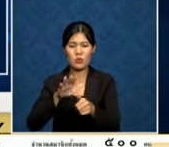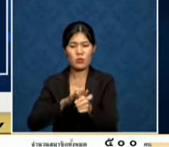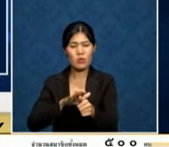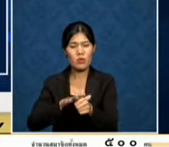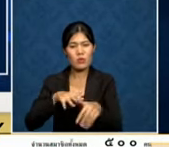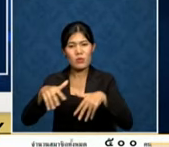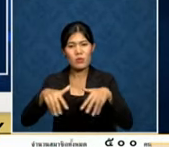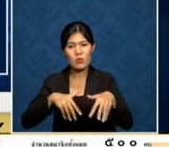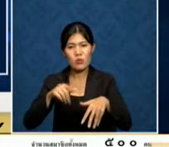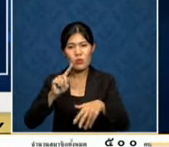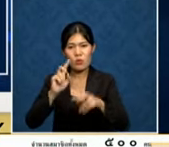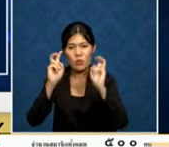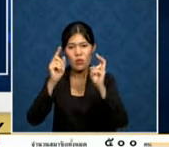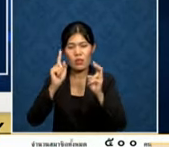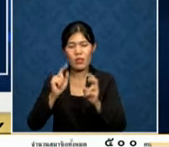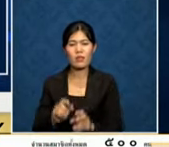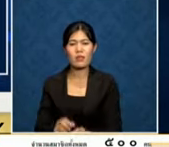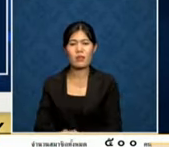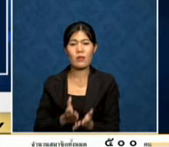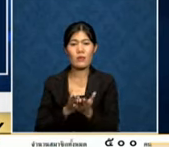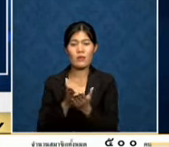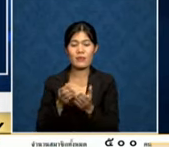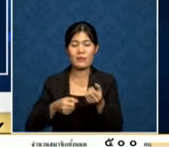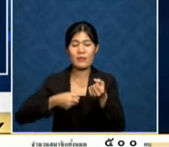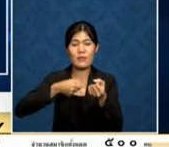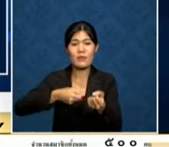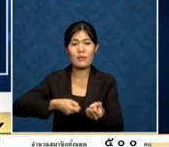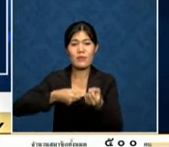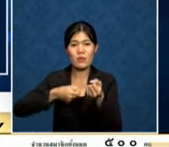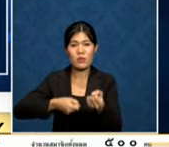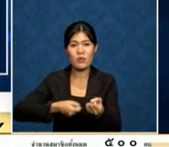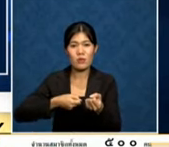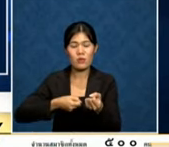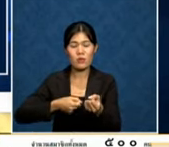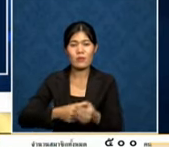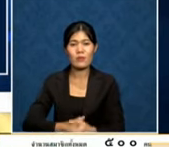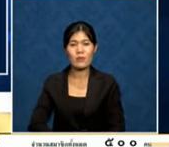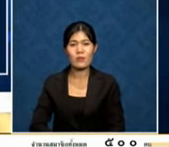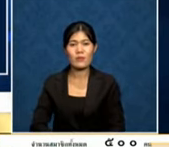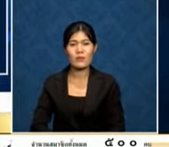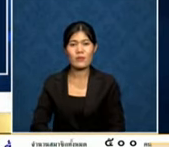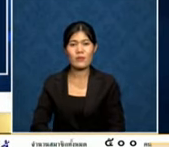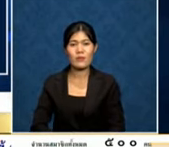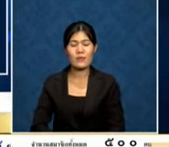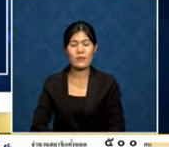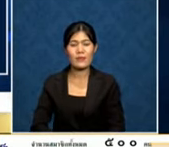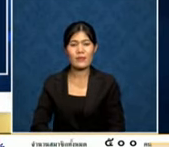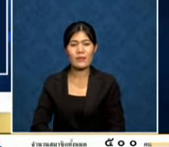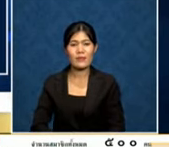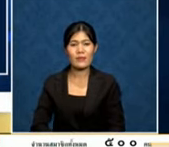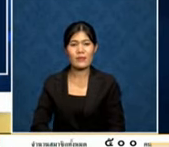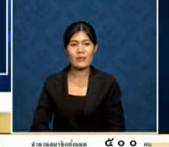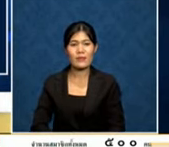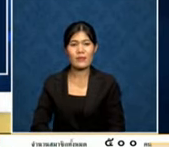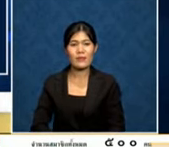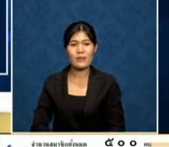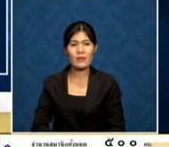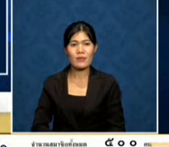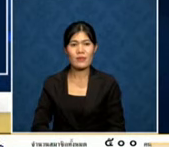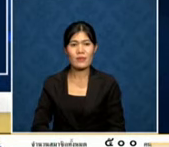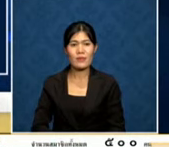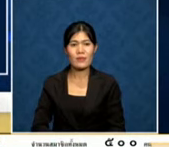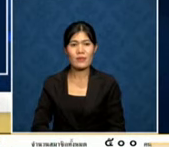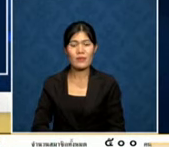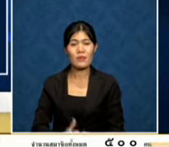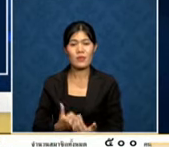ยิ่งพี่น้องเกษตรกรได้สะท้อนมาก็คือว่าท่านกำท่านกำลังจะไปรีดนาทาน